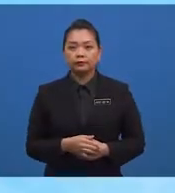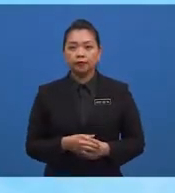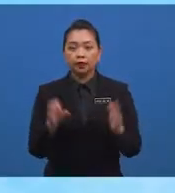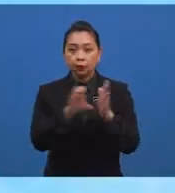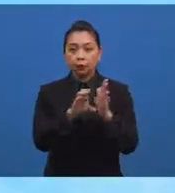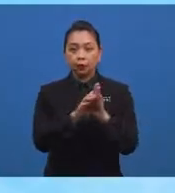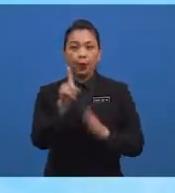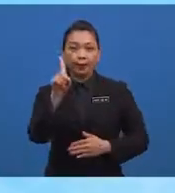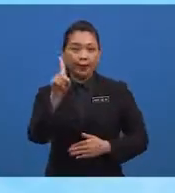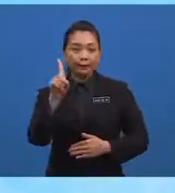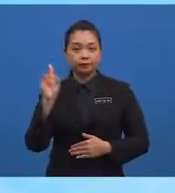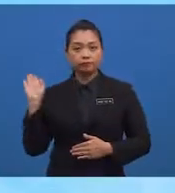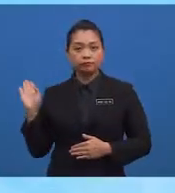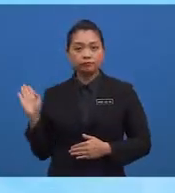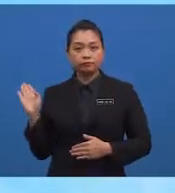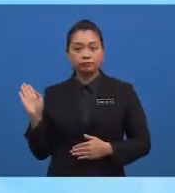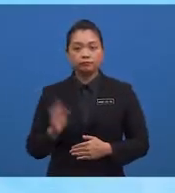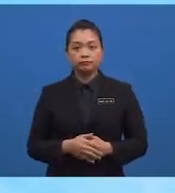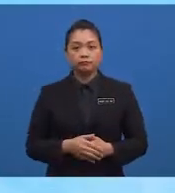Contoh pertama.